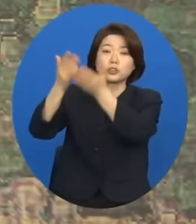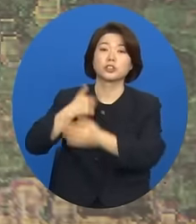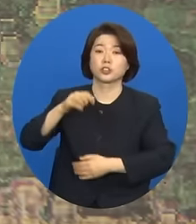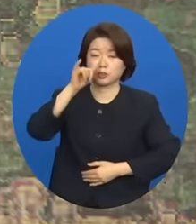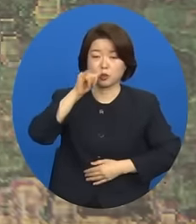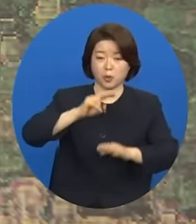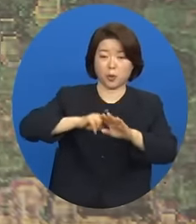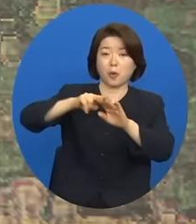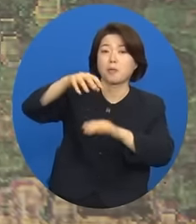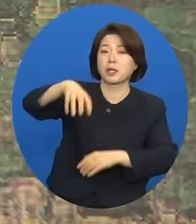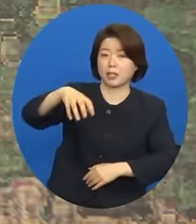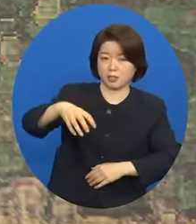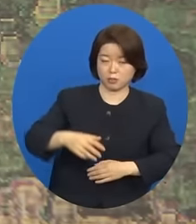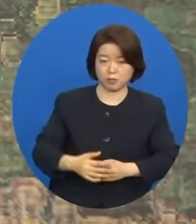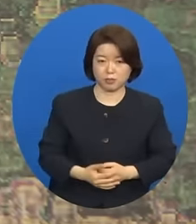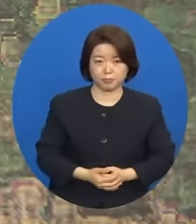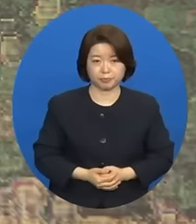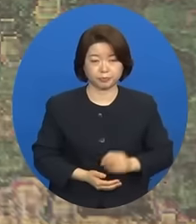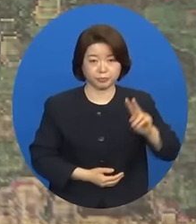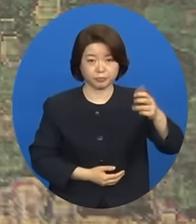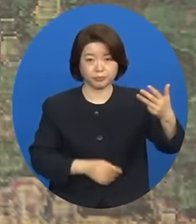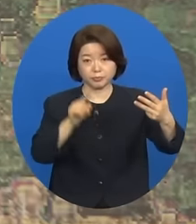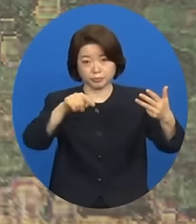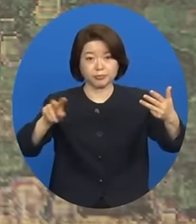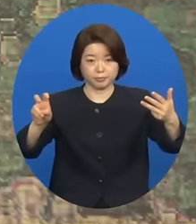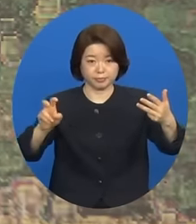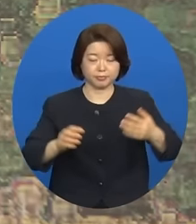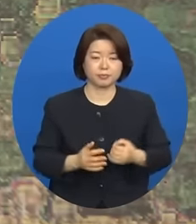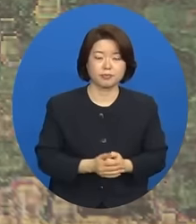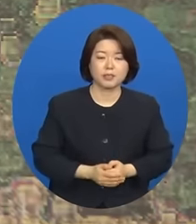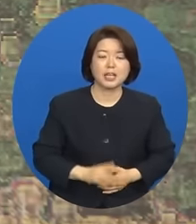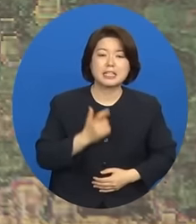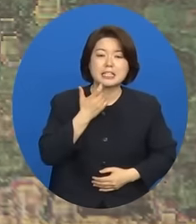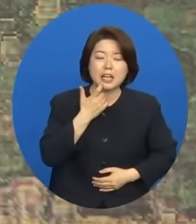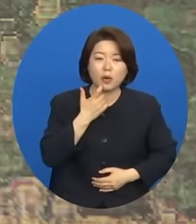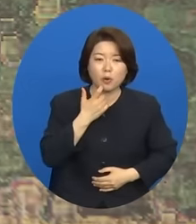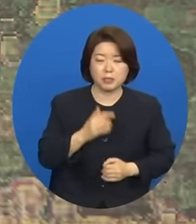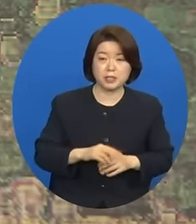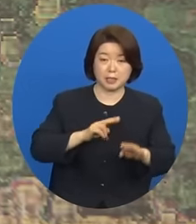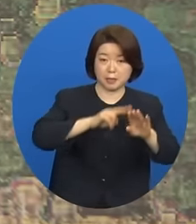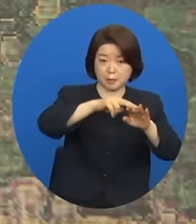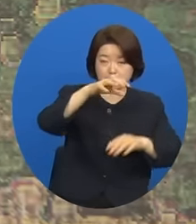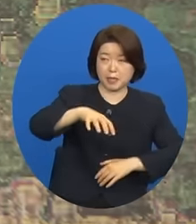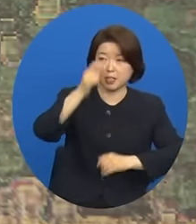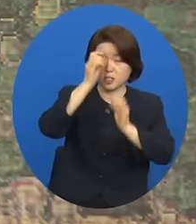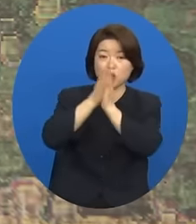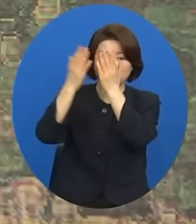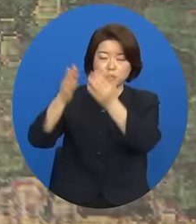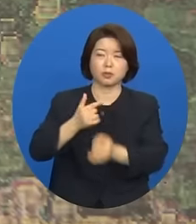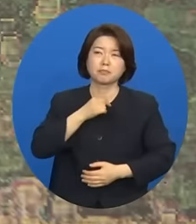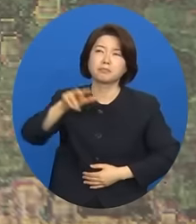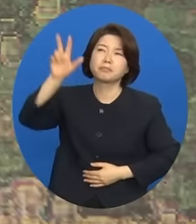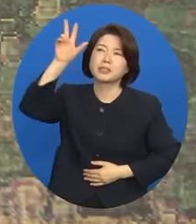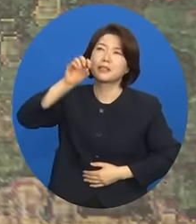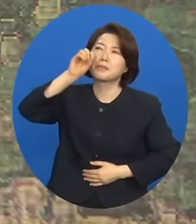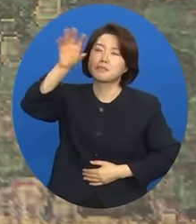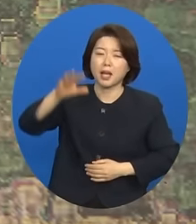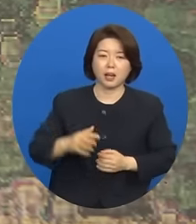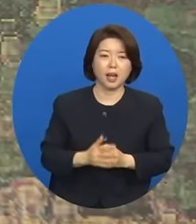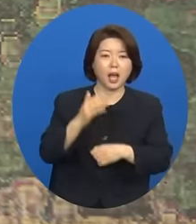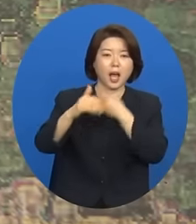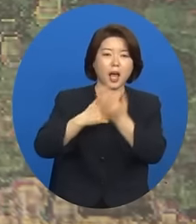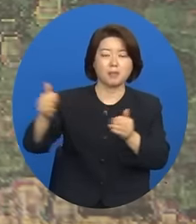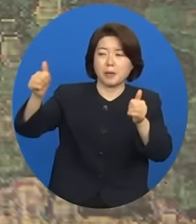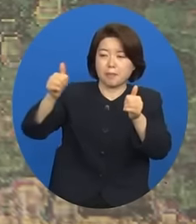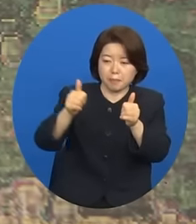했었냐면 이렇게 나와요. 20절, 28장 20절입니다. 야곱이 베델에서 하는 거예요. 서원하여 이르되 하나님이 나와